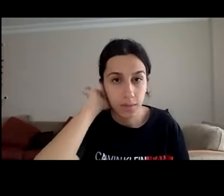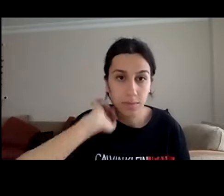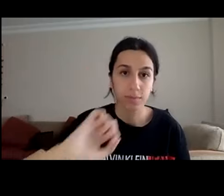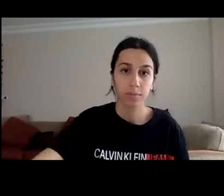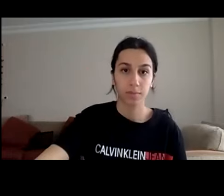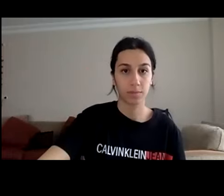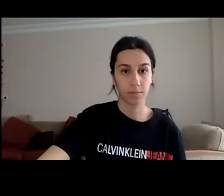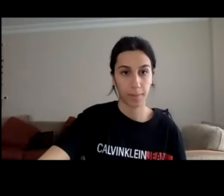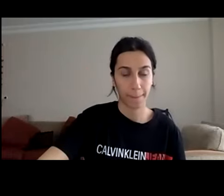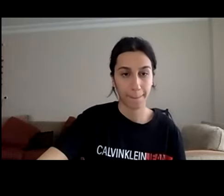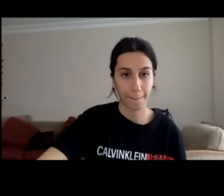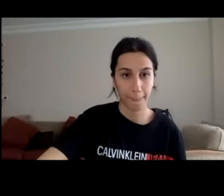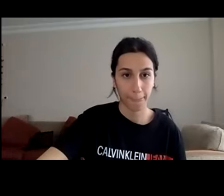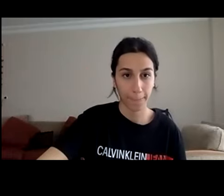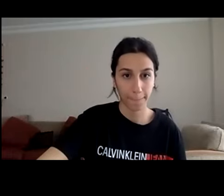gördüm.